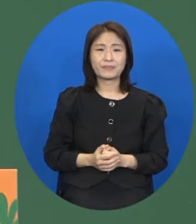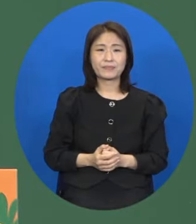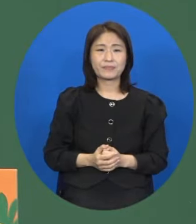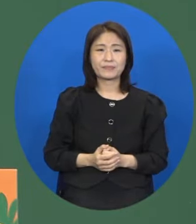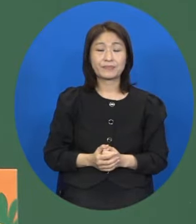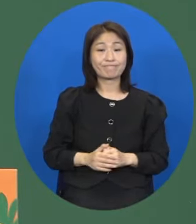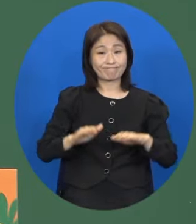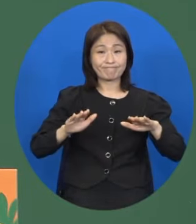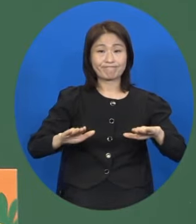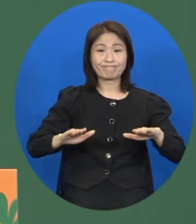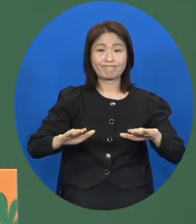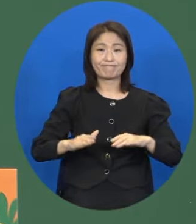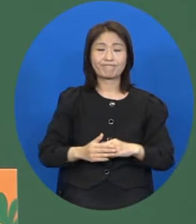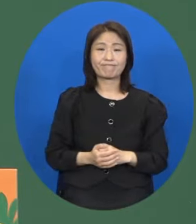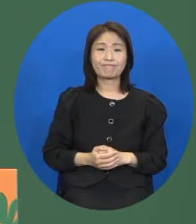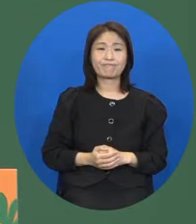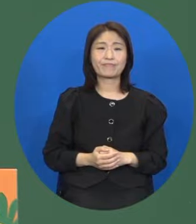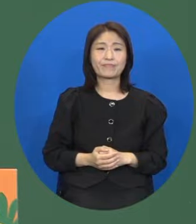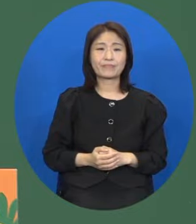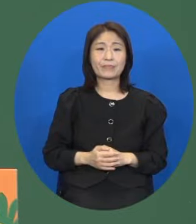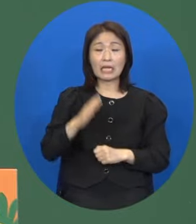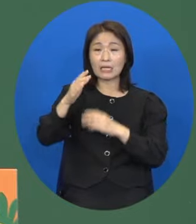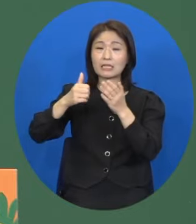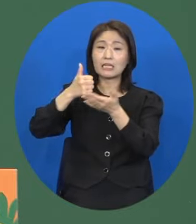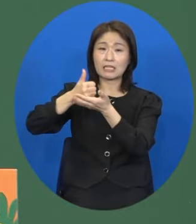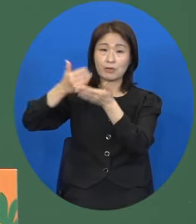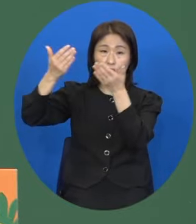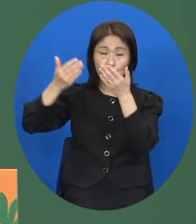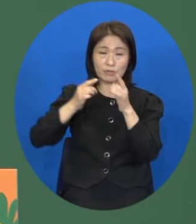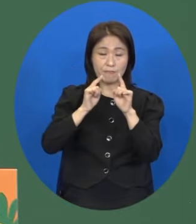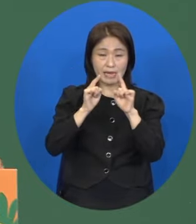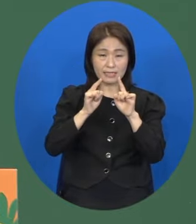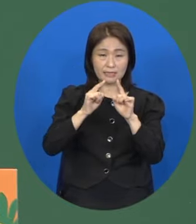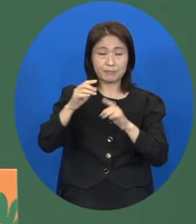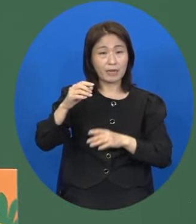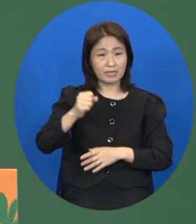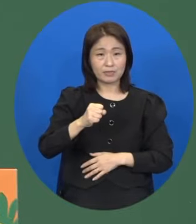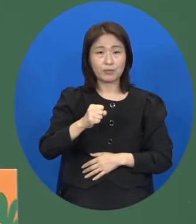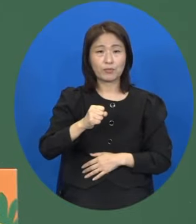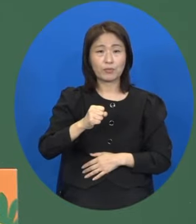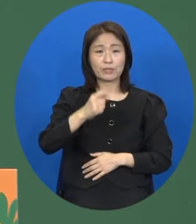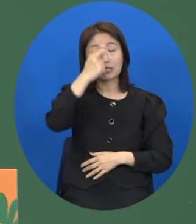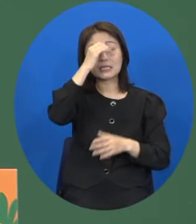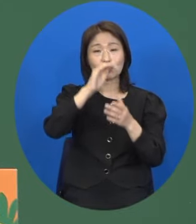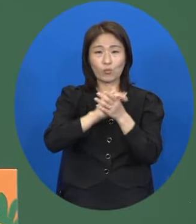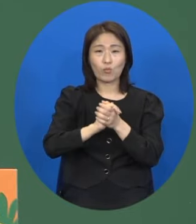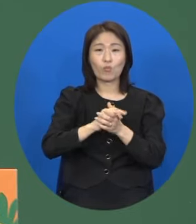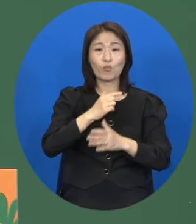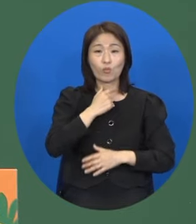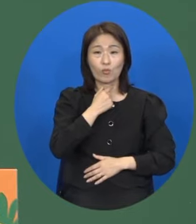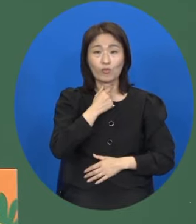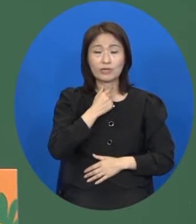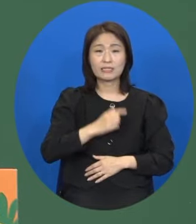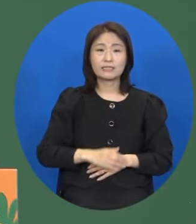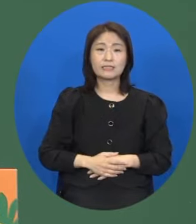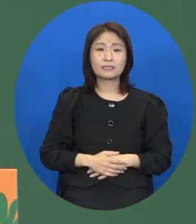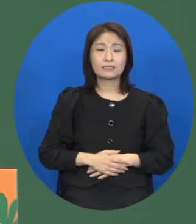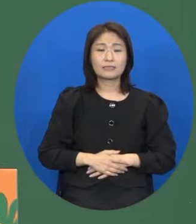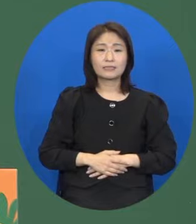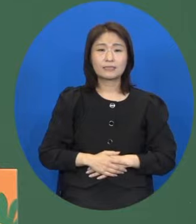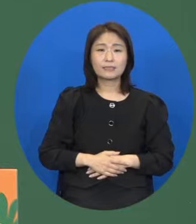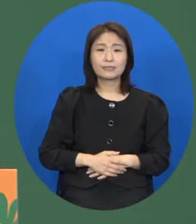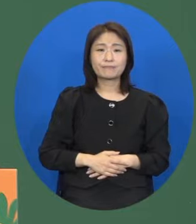여러분, 이제 우리 오늘 하나님께서 주신 말씀 붙잡고 기도하기 원합니다.